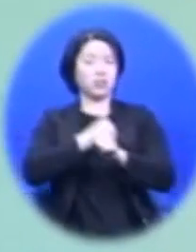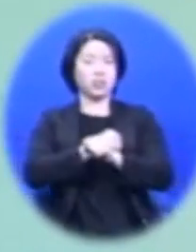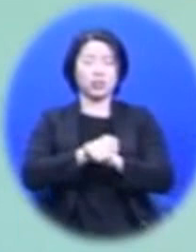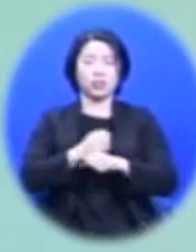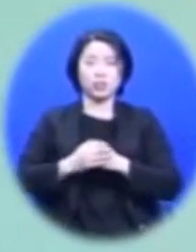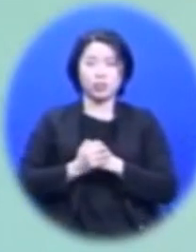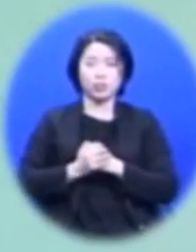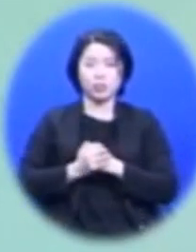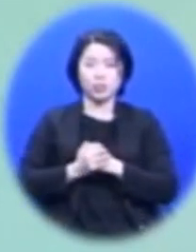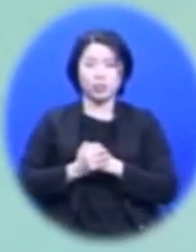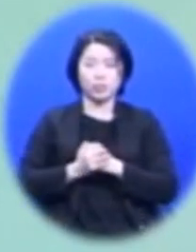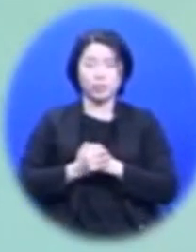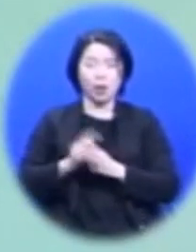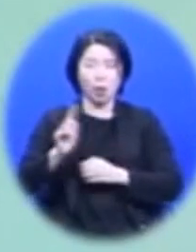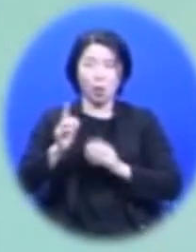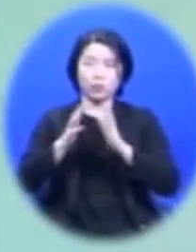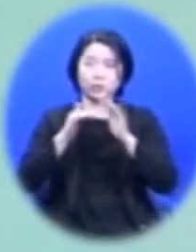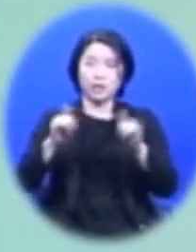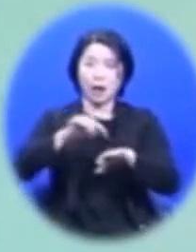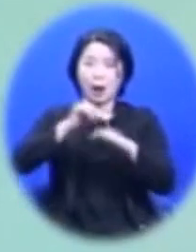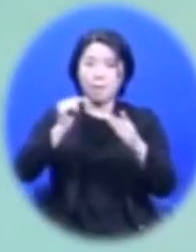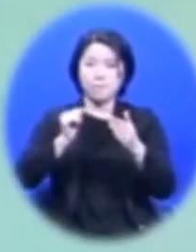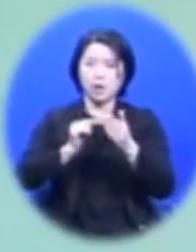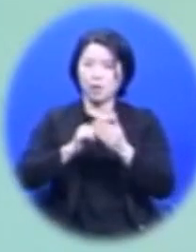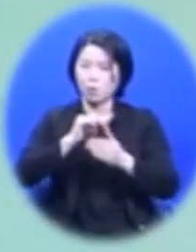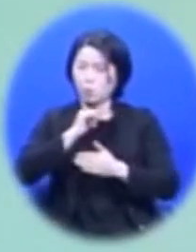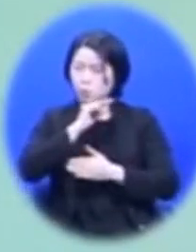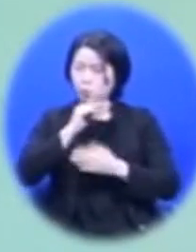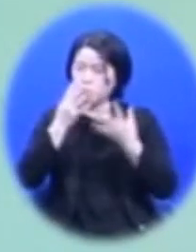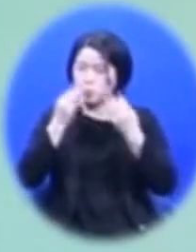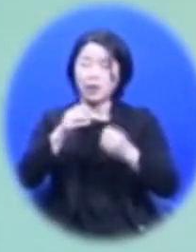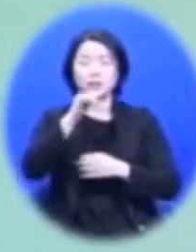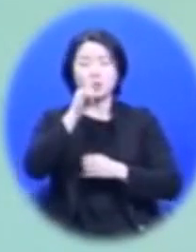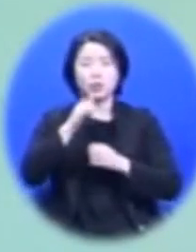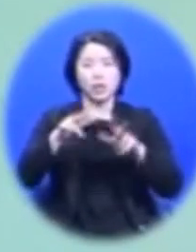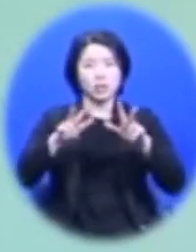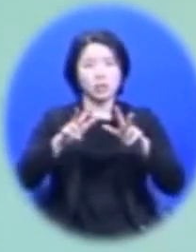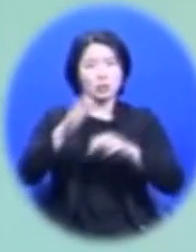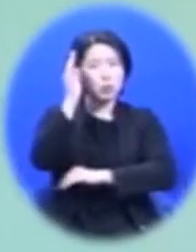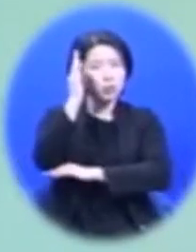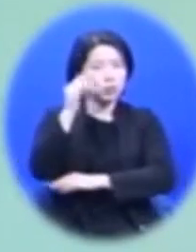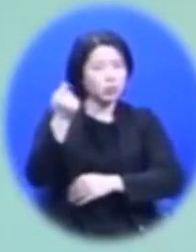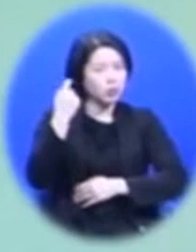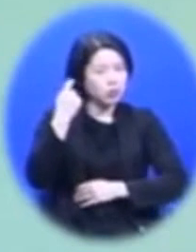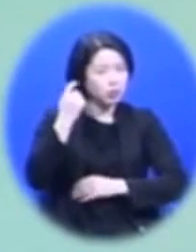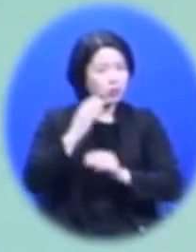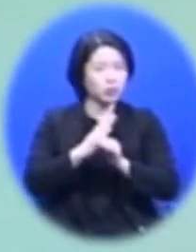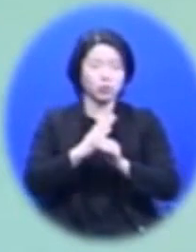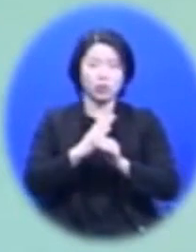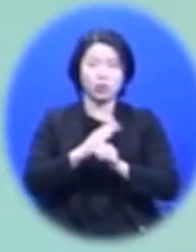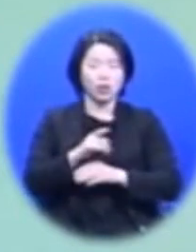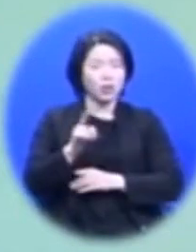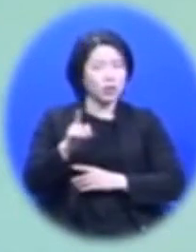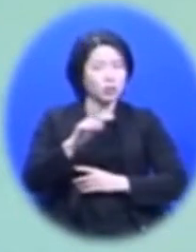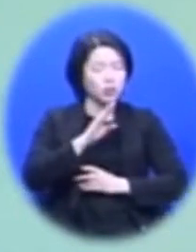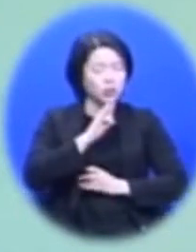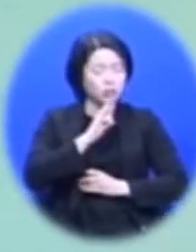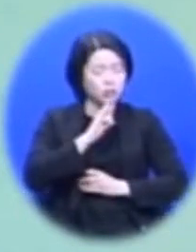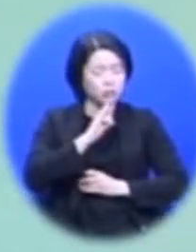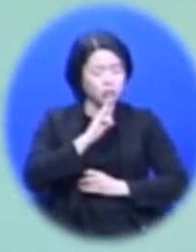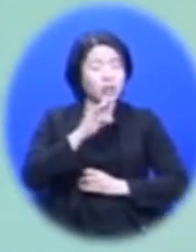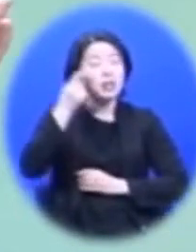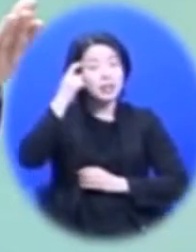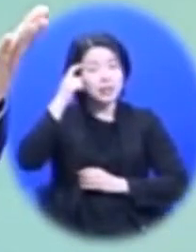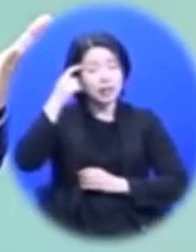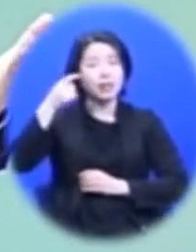사람입니다. 어떤 사람은 마음에 의심이 자꾸 들어요. 지금도 설교를 듣는데 저거 진짜야? 자꾸 이런